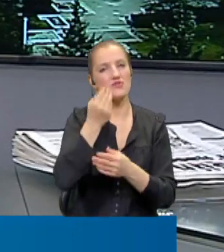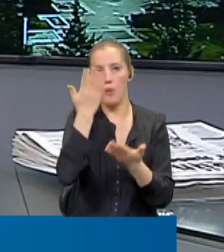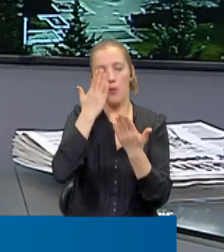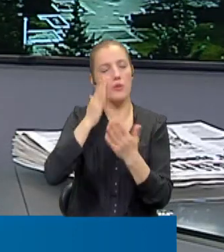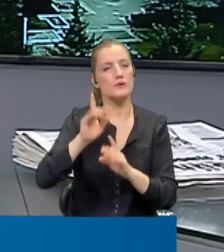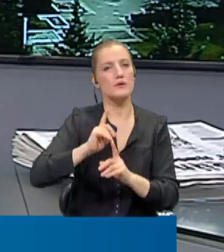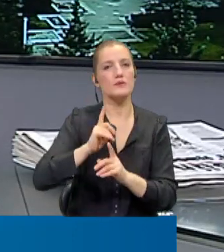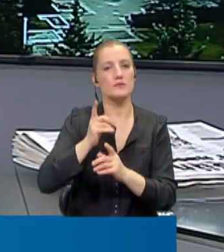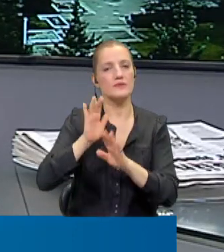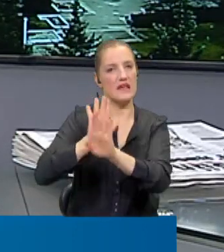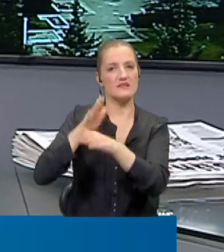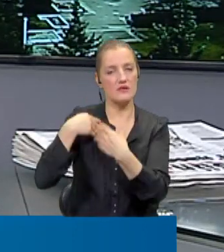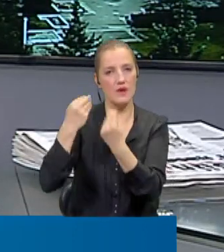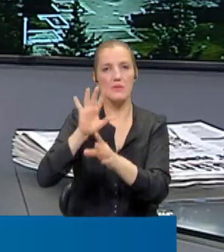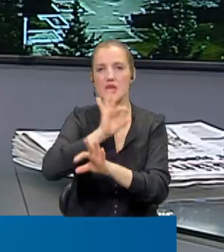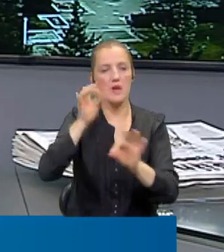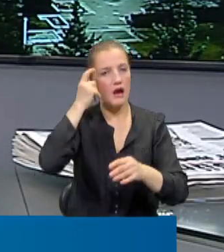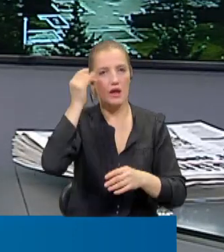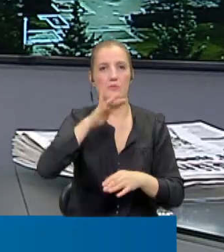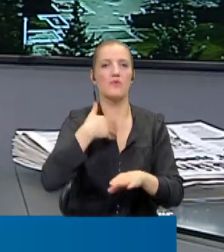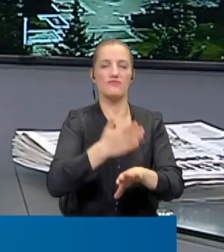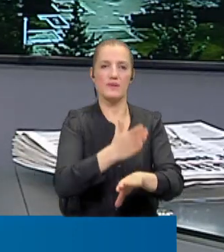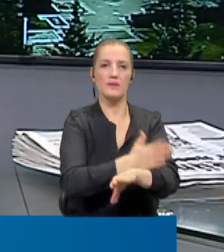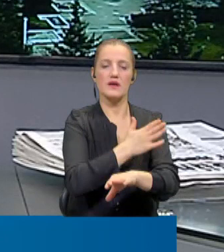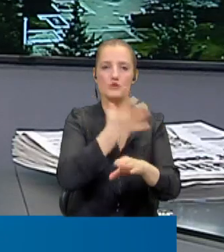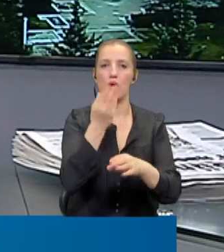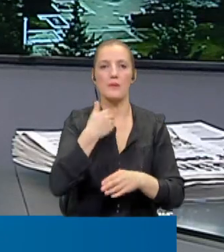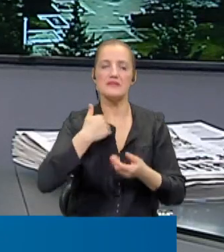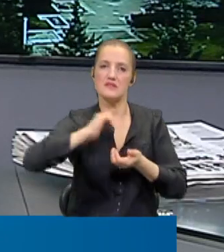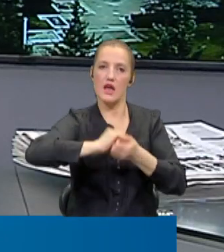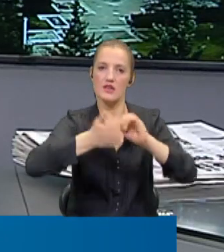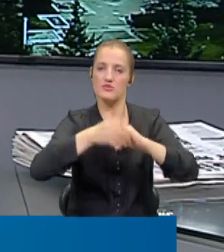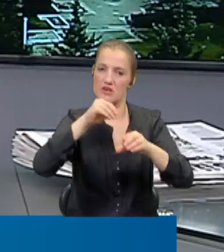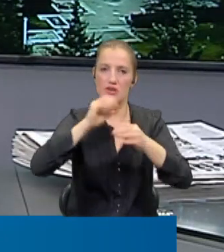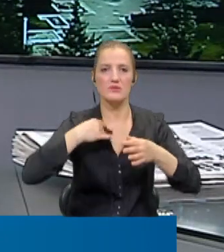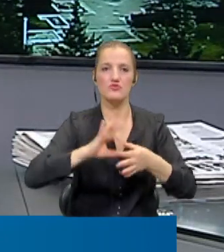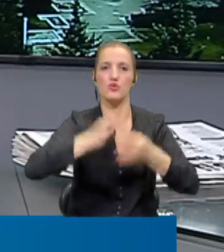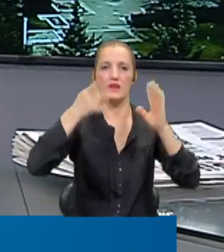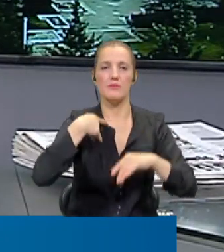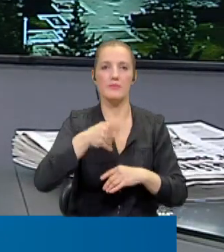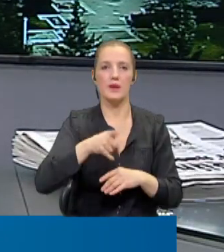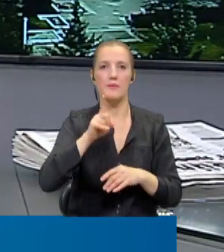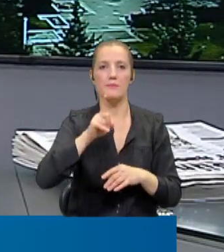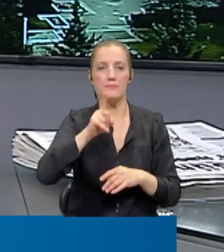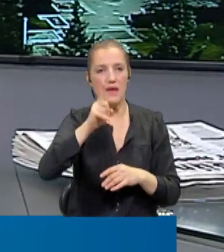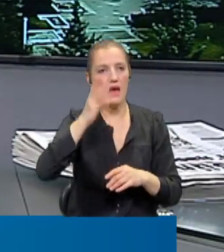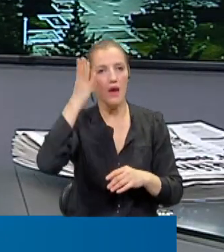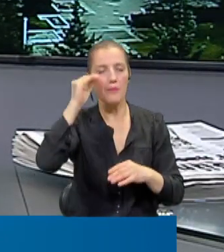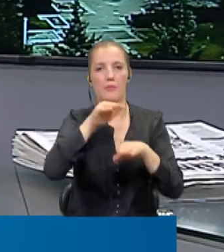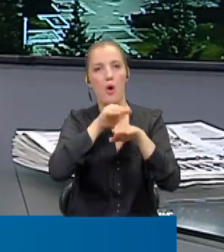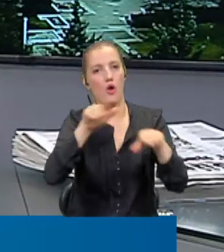hiç kimsenin aklına gelmiyor Tamam vatandaş olarak bir dayanışma içinde Biz bunu çözelim Ama bunun bir makul olsun